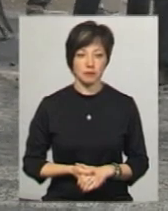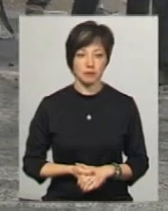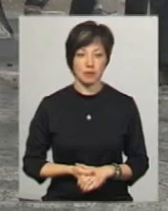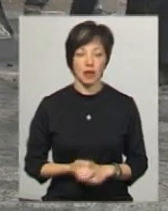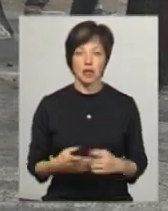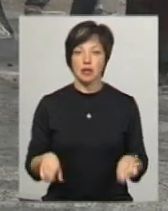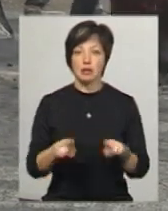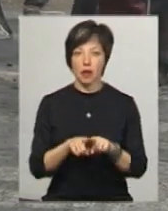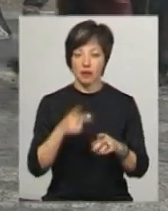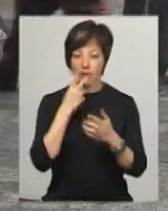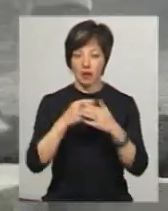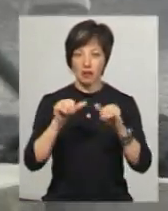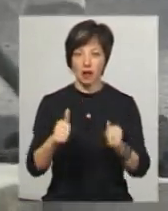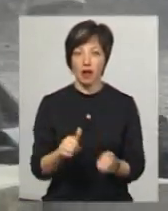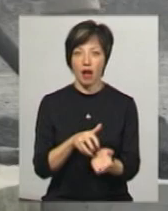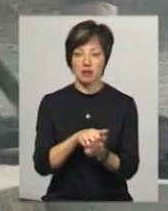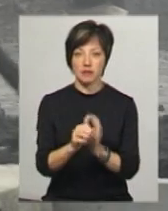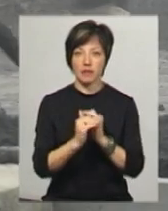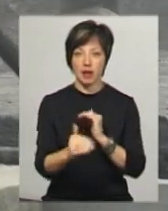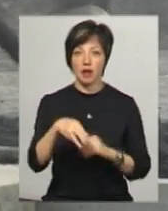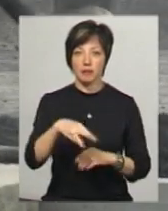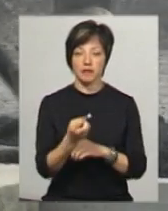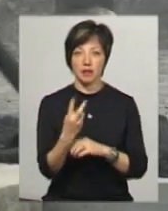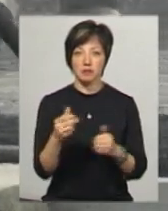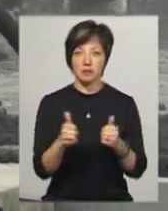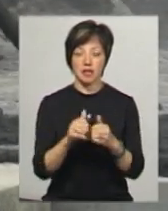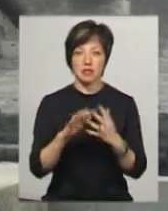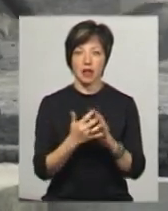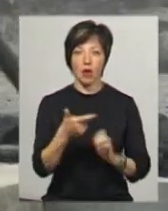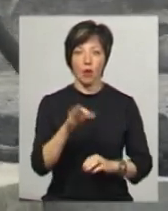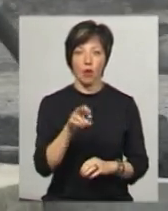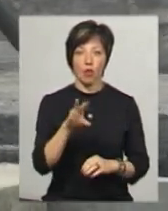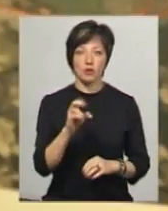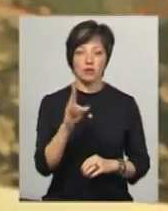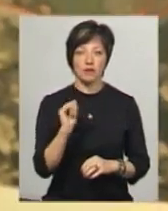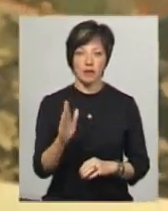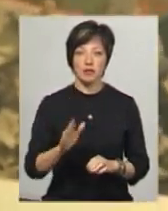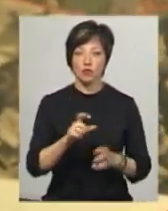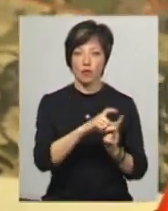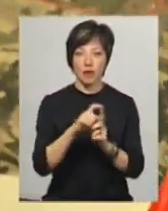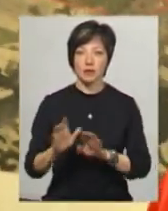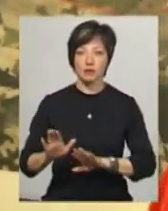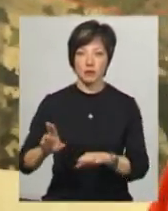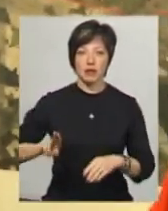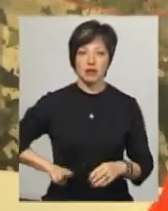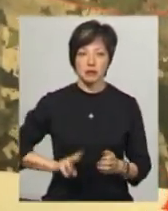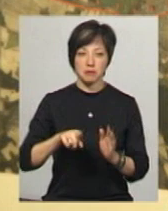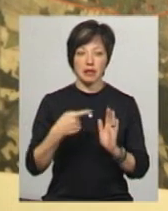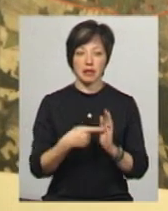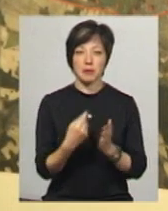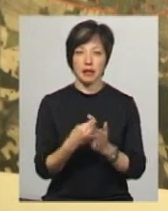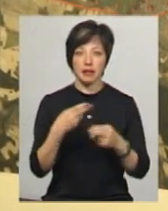Саме так виглядає вкладання асфальту на трасі М-12 поблизу села Голосків. За словами заступника директора з питань матеріалів та